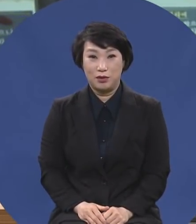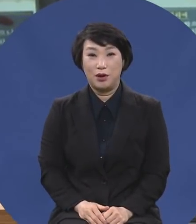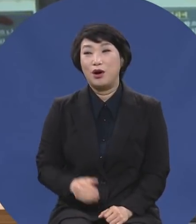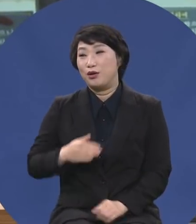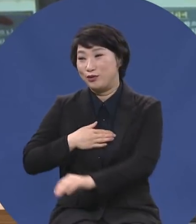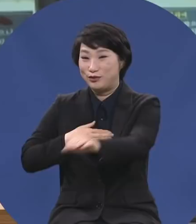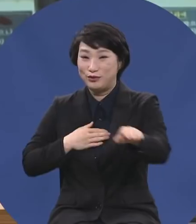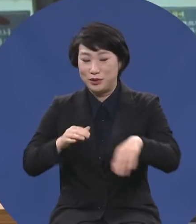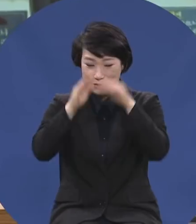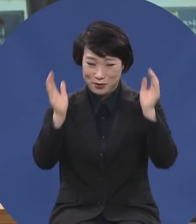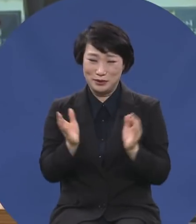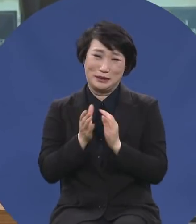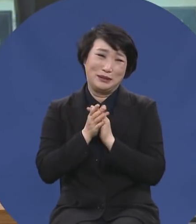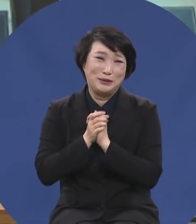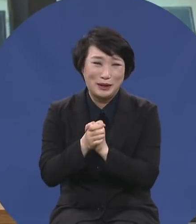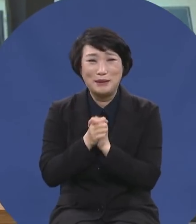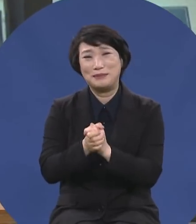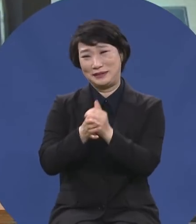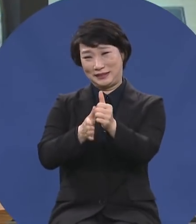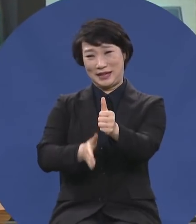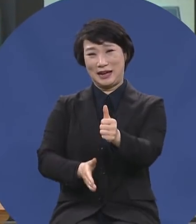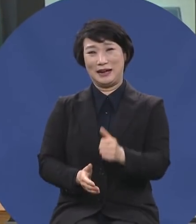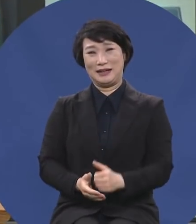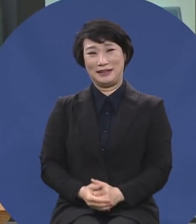우리 모두 기도하자.